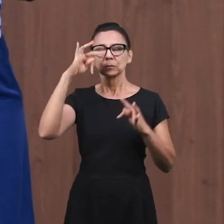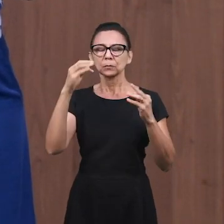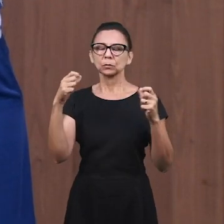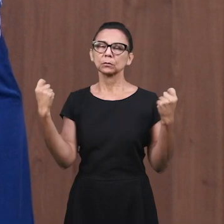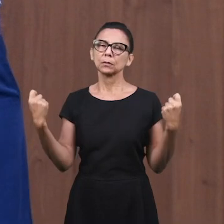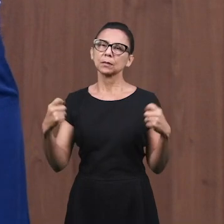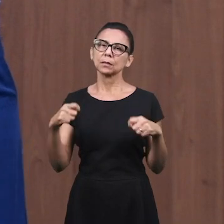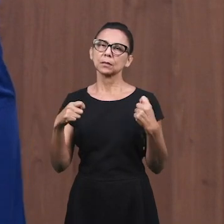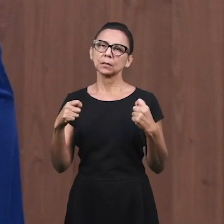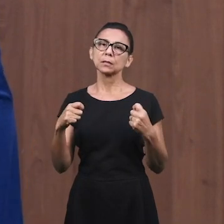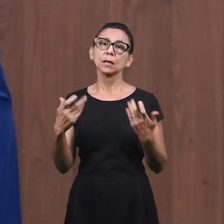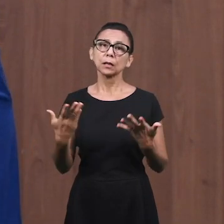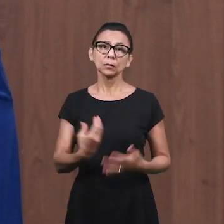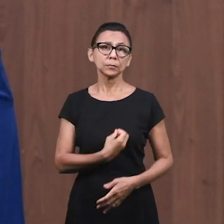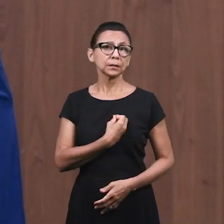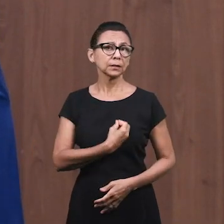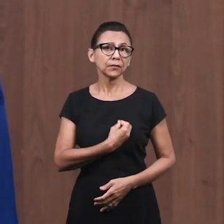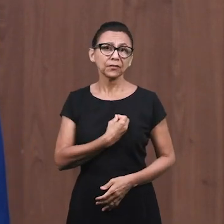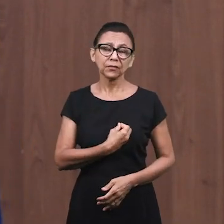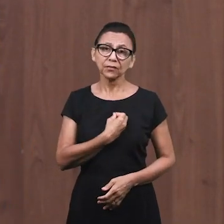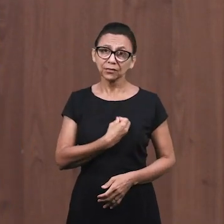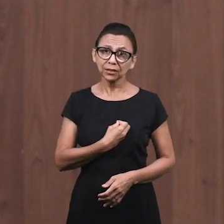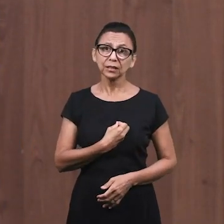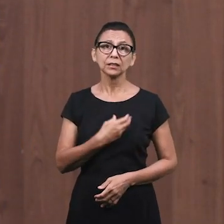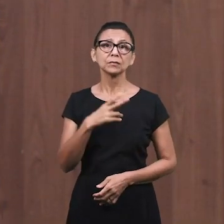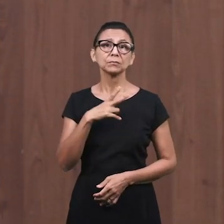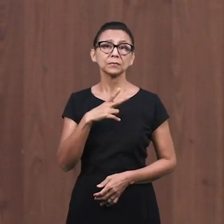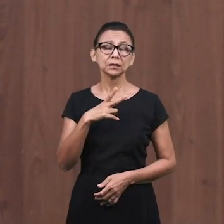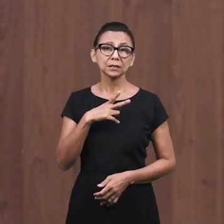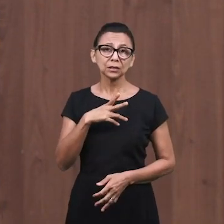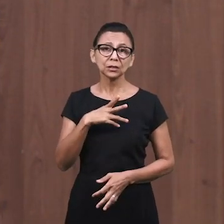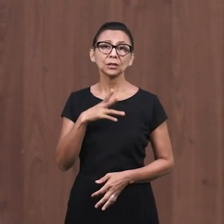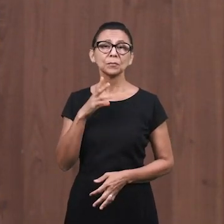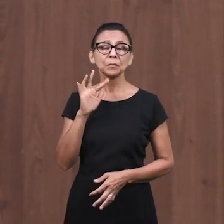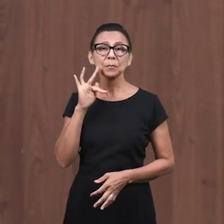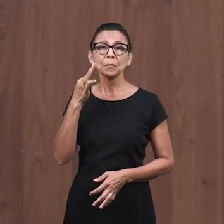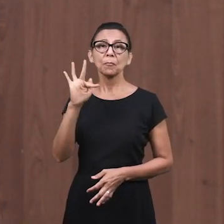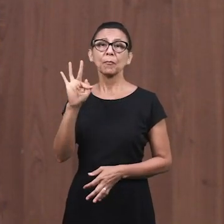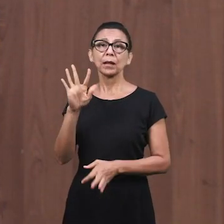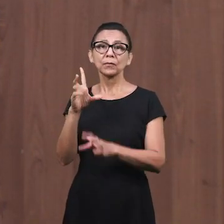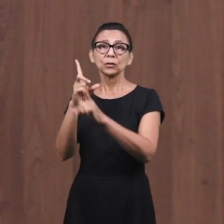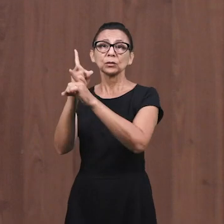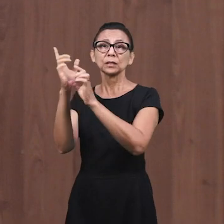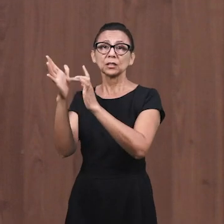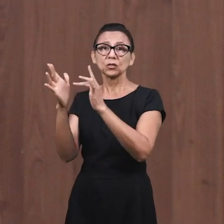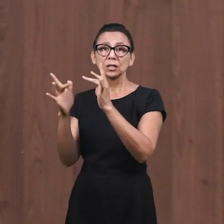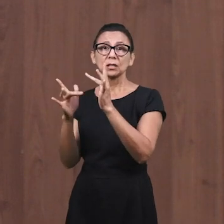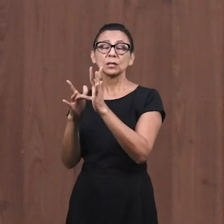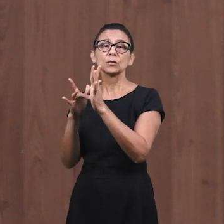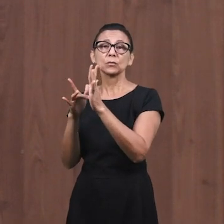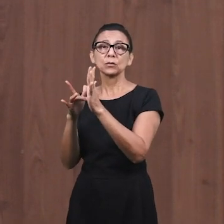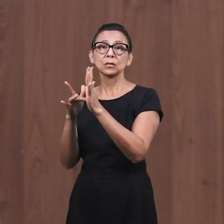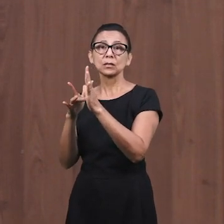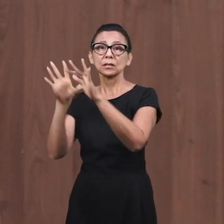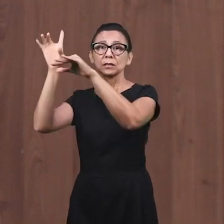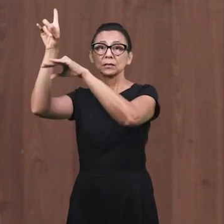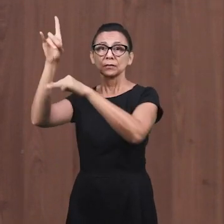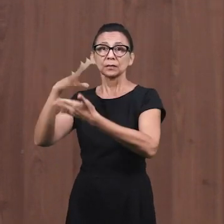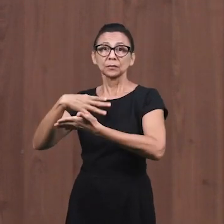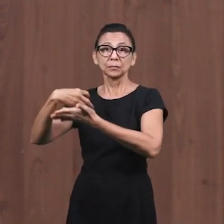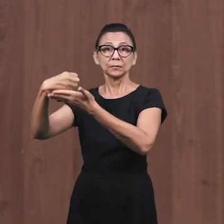est nécessaire pour notre vie et pour la rencontre avec le Seigneur Jésus quand il viendra nous